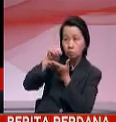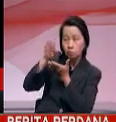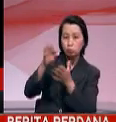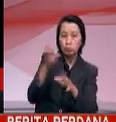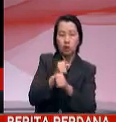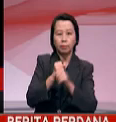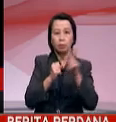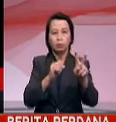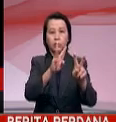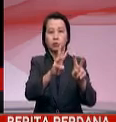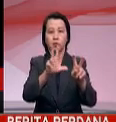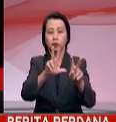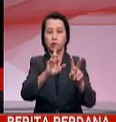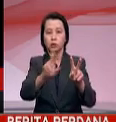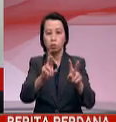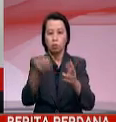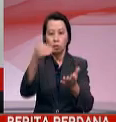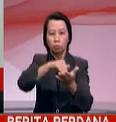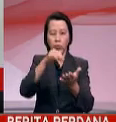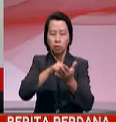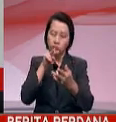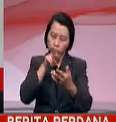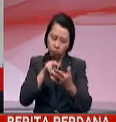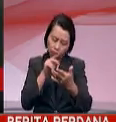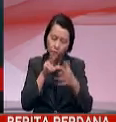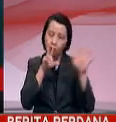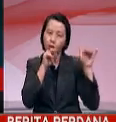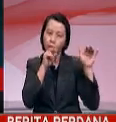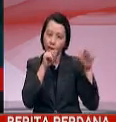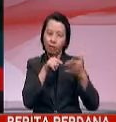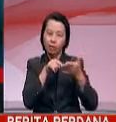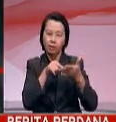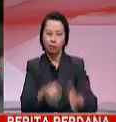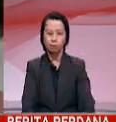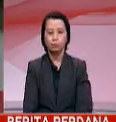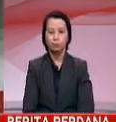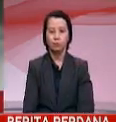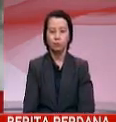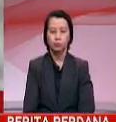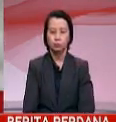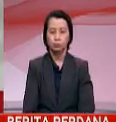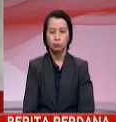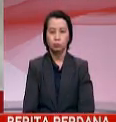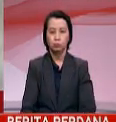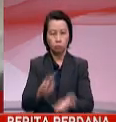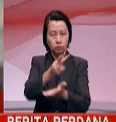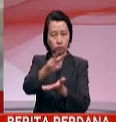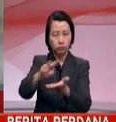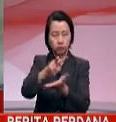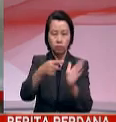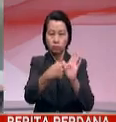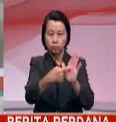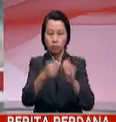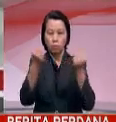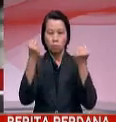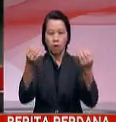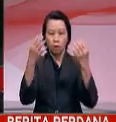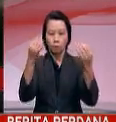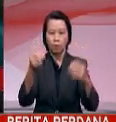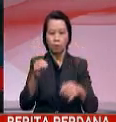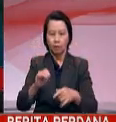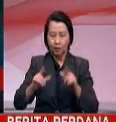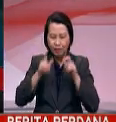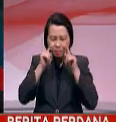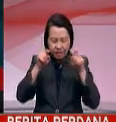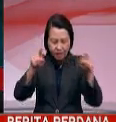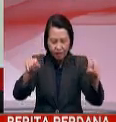lebih 263,000 ulang kicau di laman Twitter. Tular sebuah video memaparkan ratusan lipas